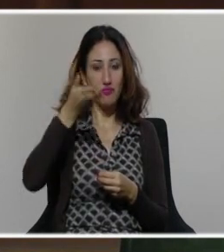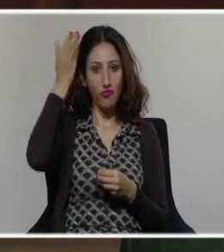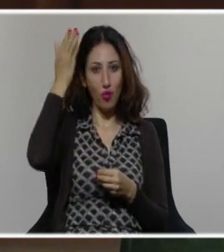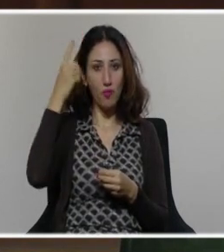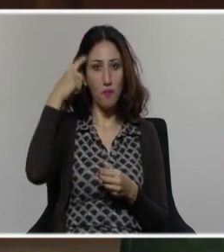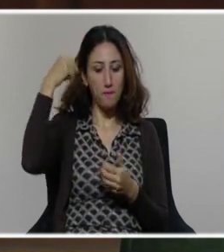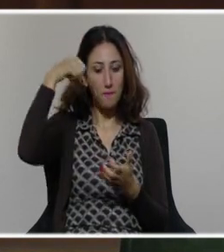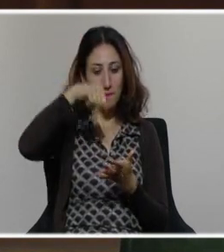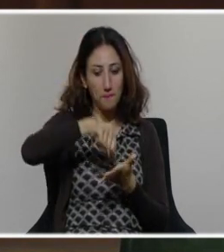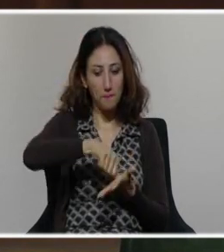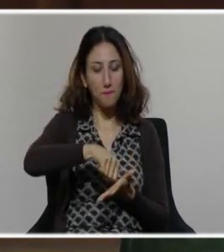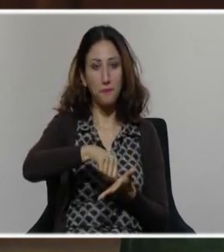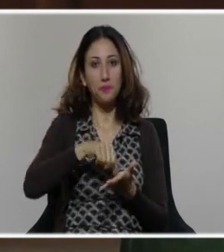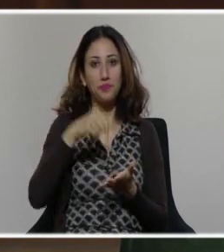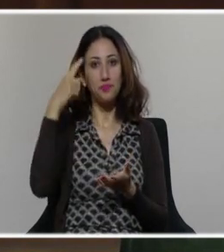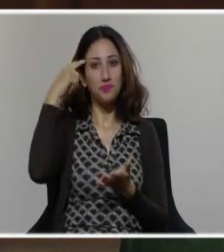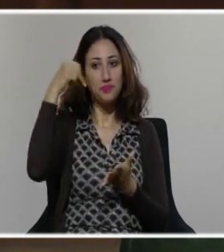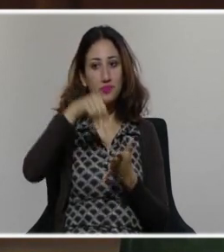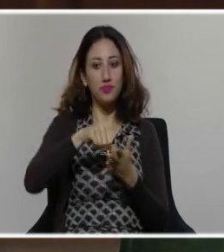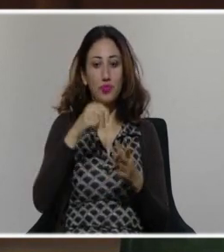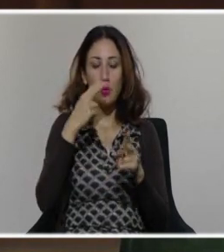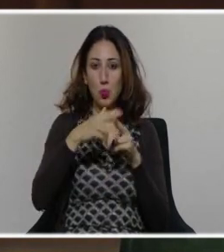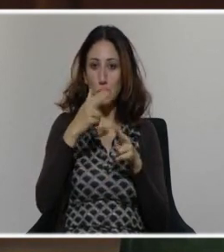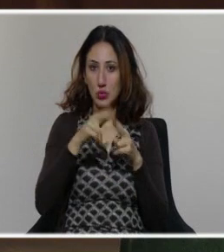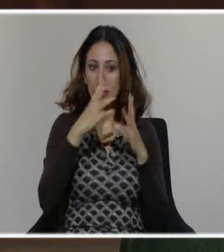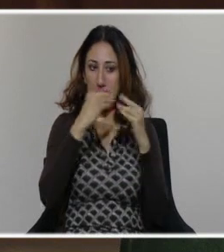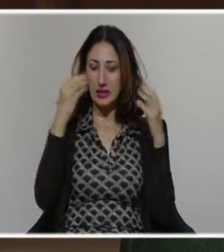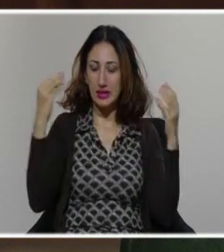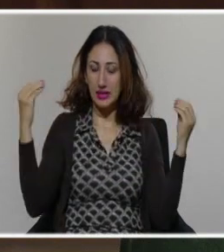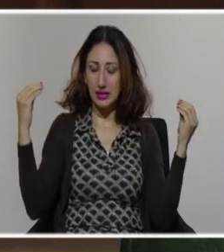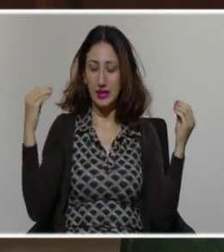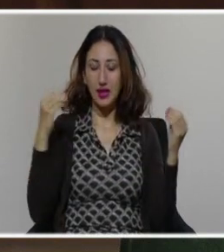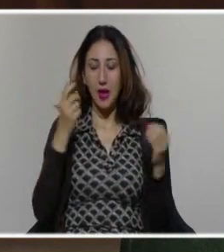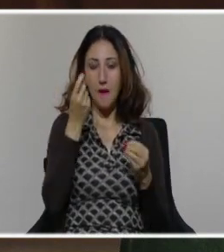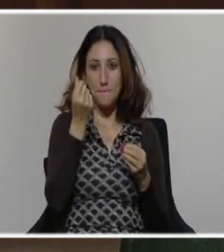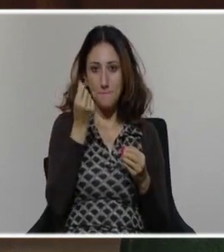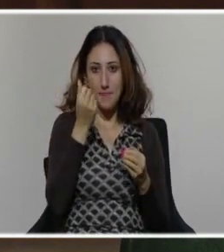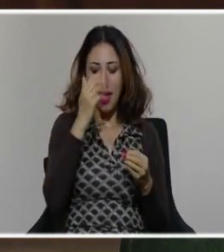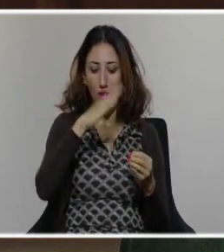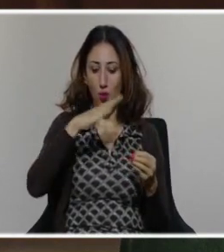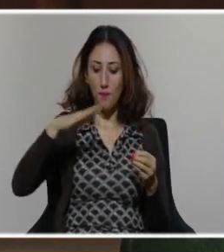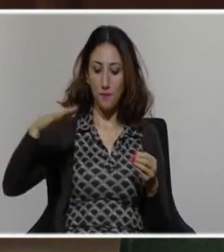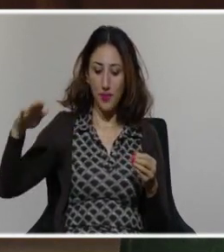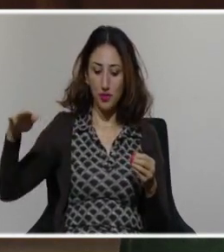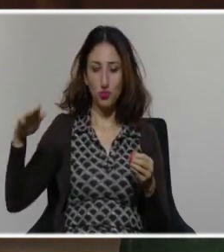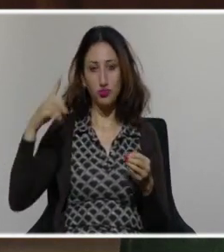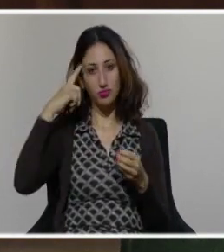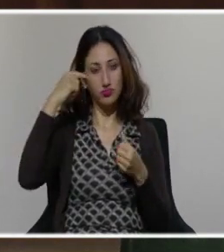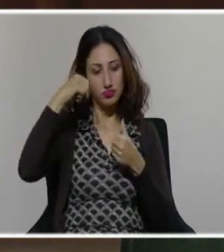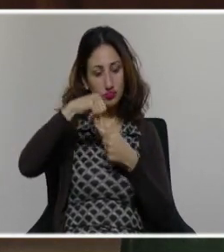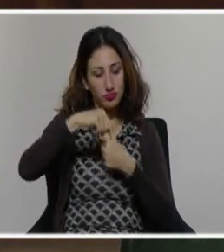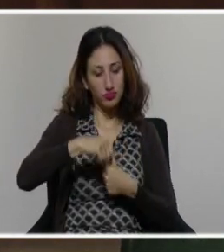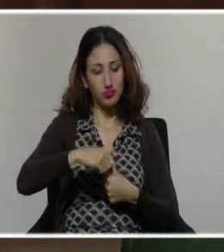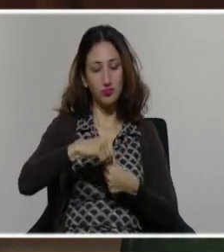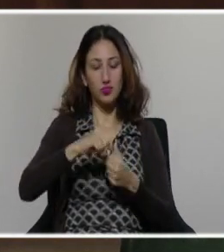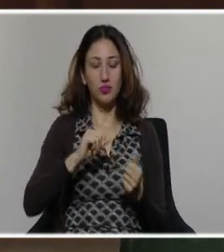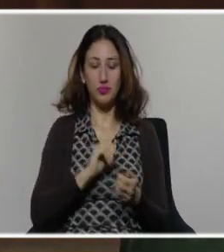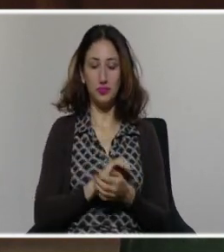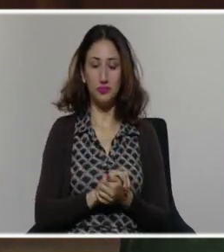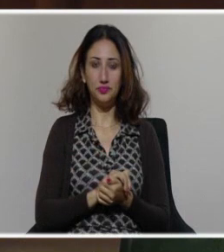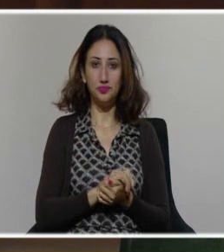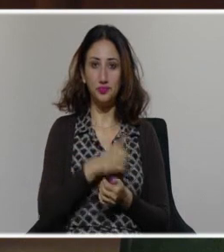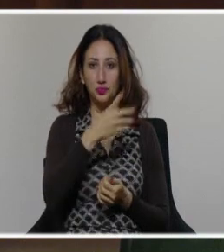تاريخ الفن بالمال والبنون، وغيره طبعا من الأعمال الكتير، لكن فعلا المال والبنون من الأعمال الجميلة اللي فعلا هو ليه